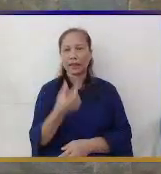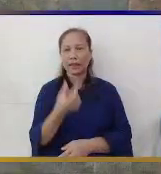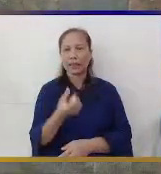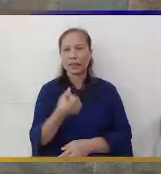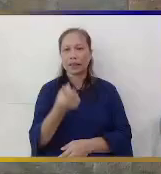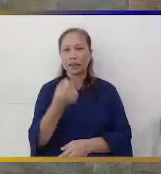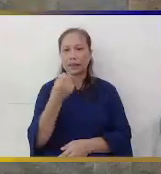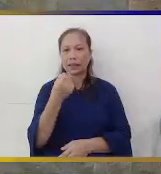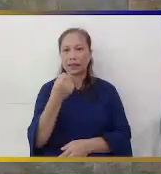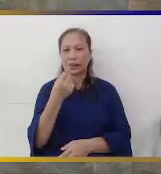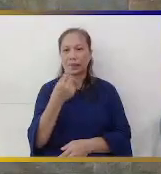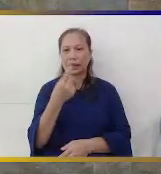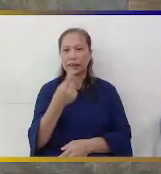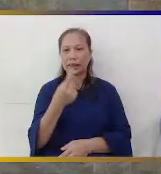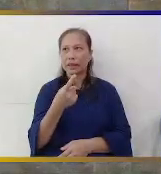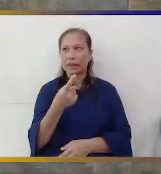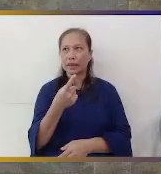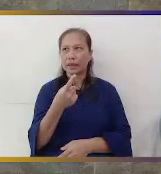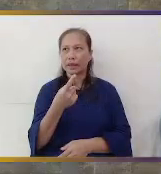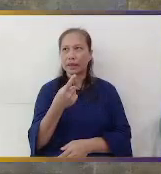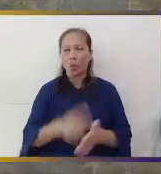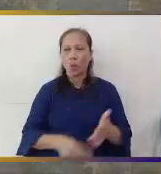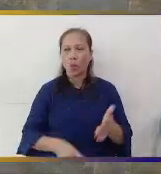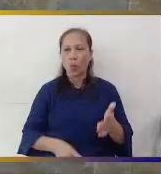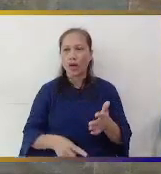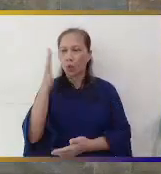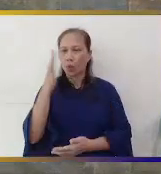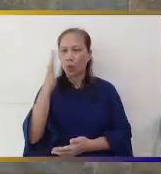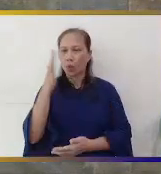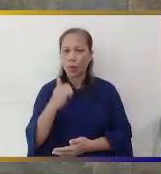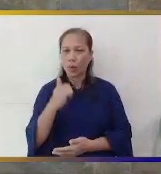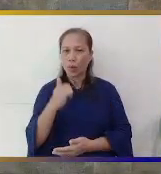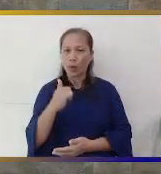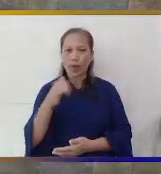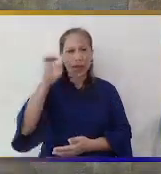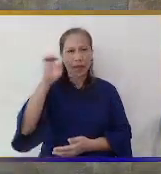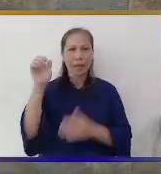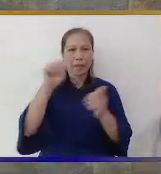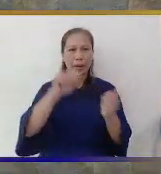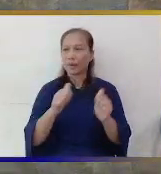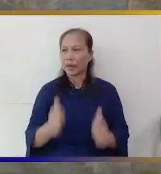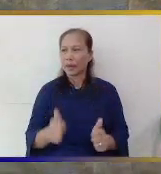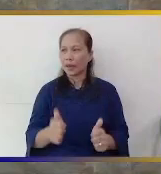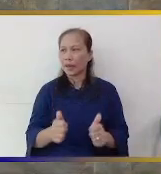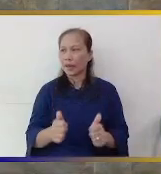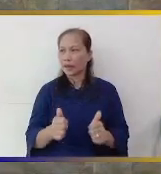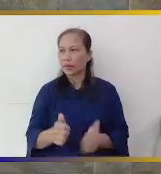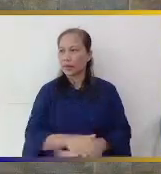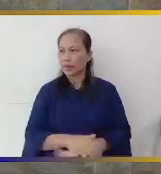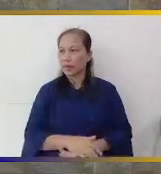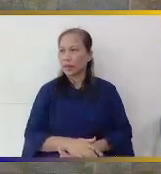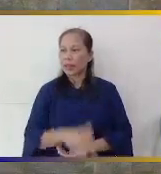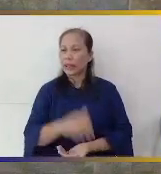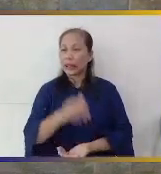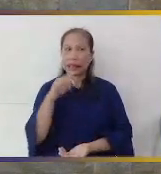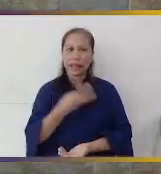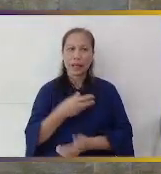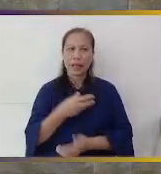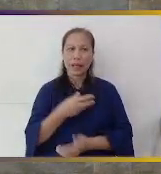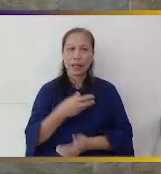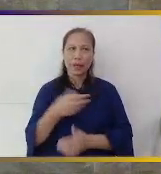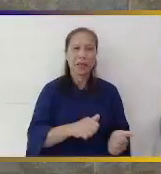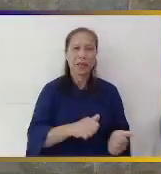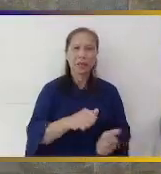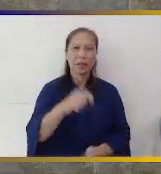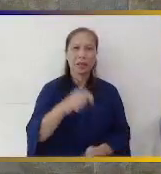pagpabautismo kailangan maliwanag Kaya nga hindi po tayo nagbabautismo ng mga bata na hindi